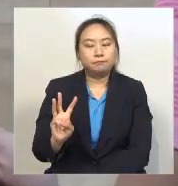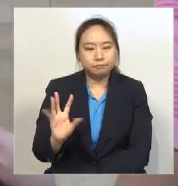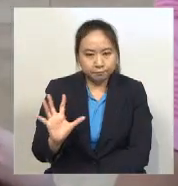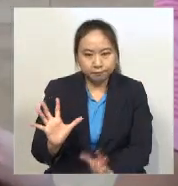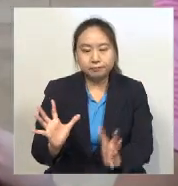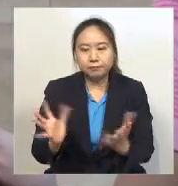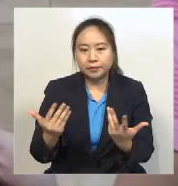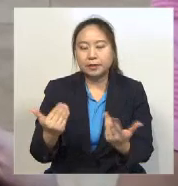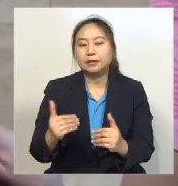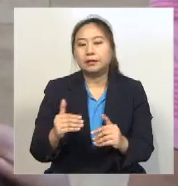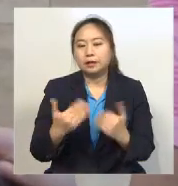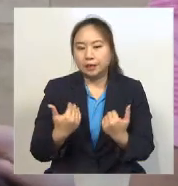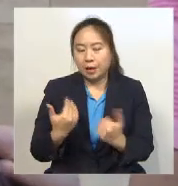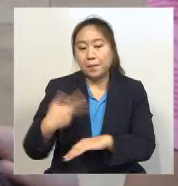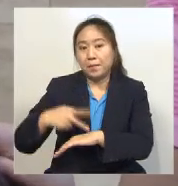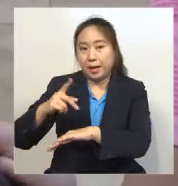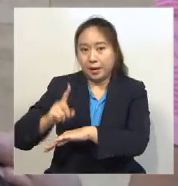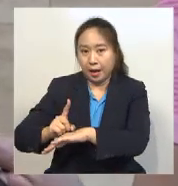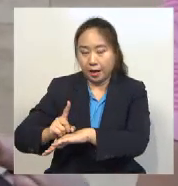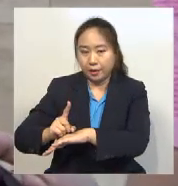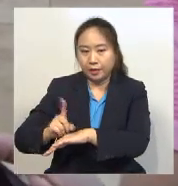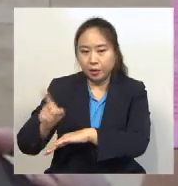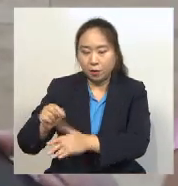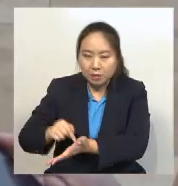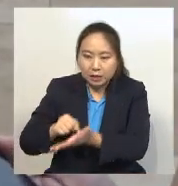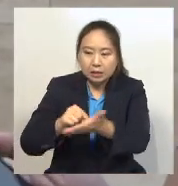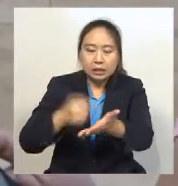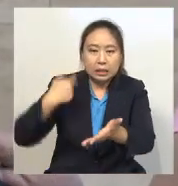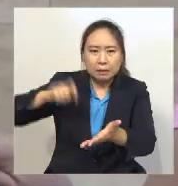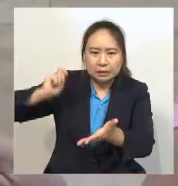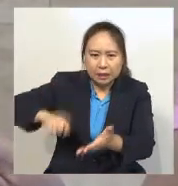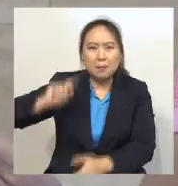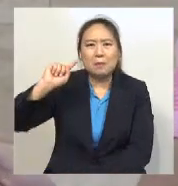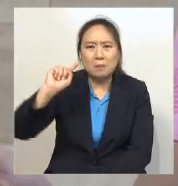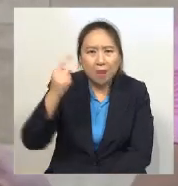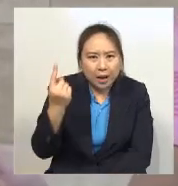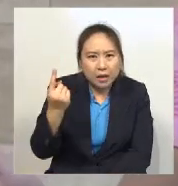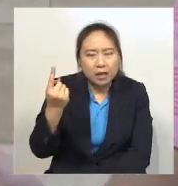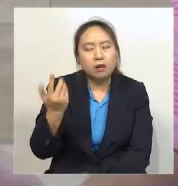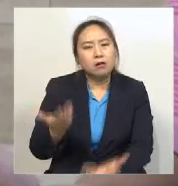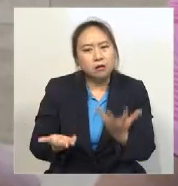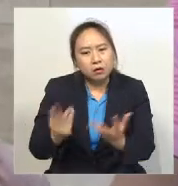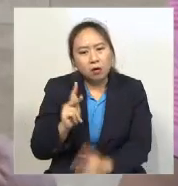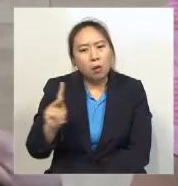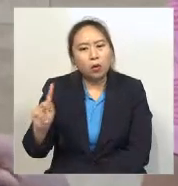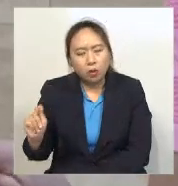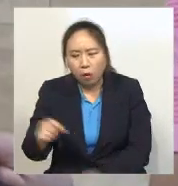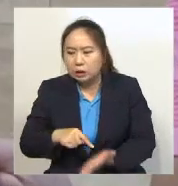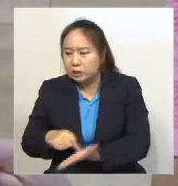ชื่ออีกนะประธานต้องไปยื่นกับศาลรัฐธรรมนูญอีกรอบหรือไม่ก็กกต.